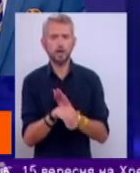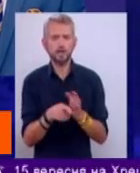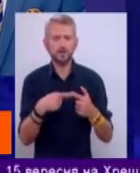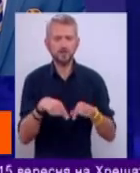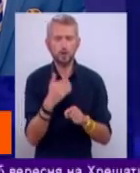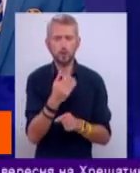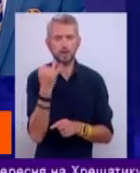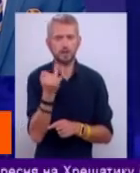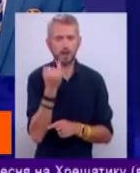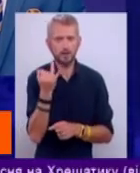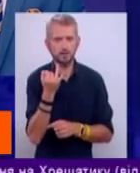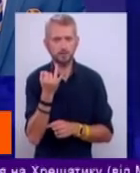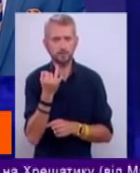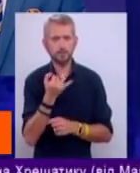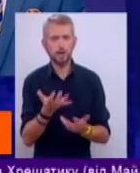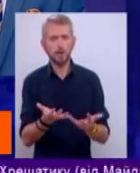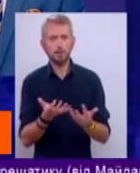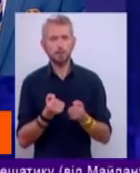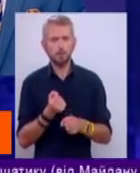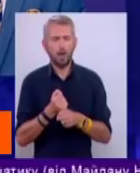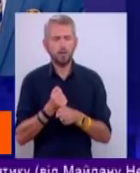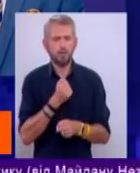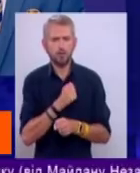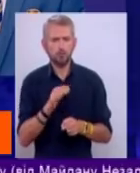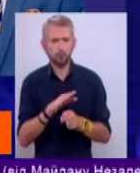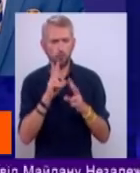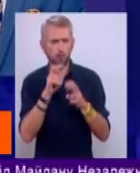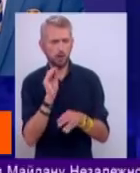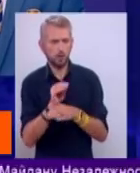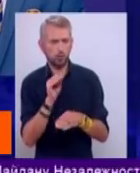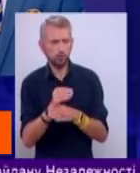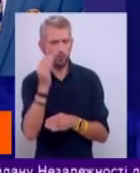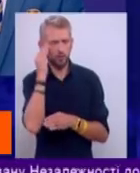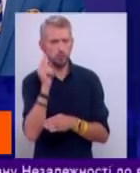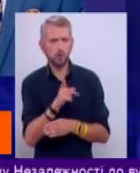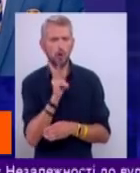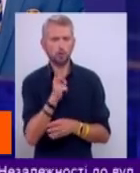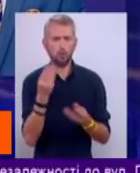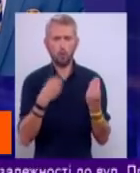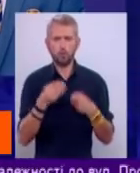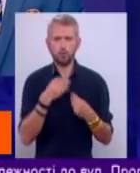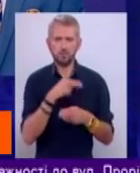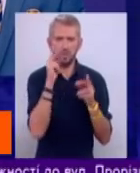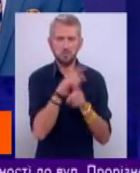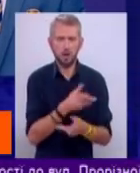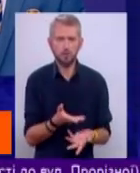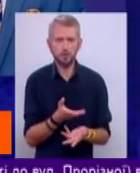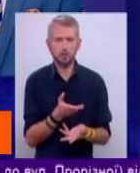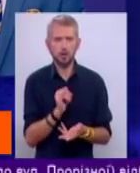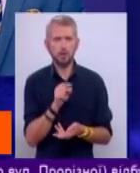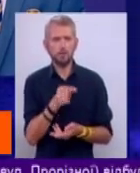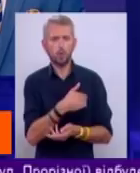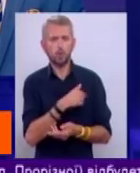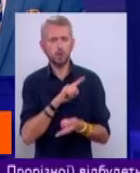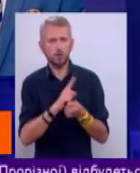їх інтересів, приймає не жорстко критикуючу позицію, що там хтось одівся неформально і він хоче